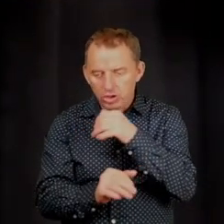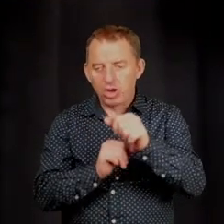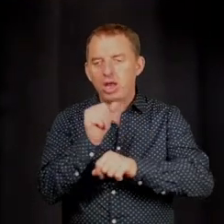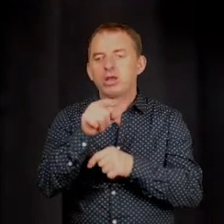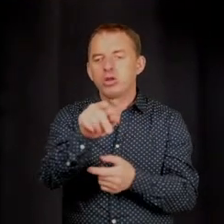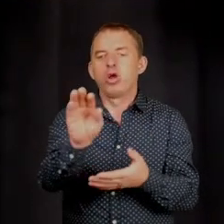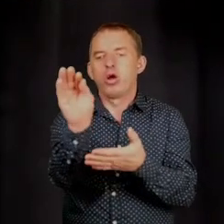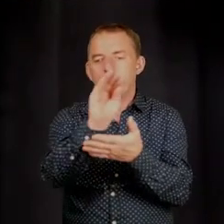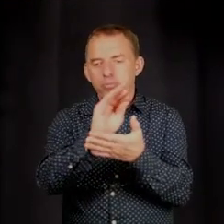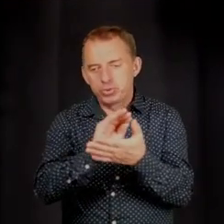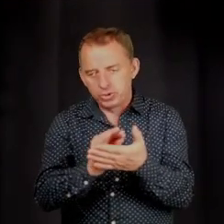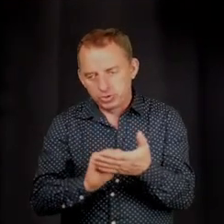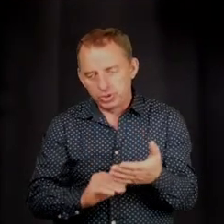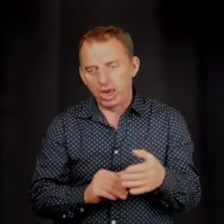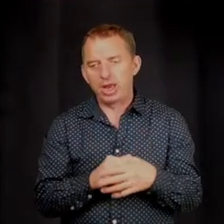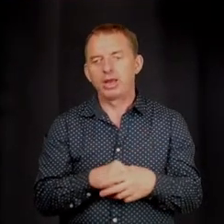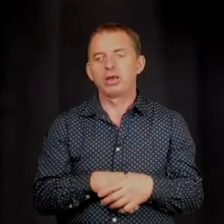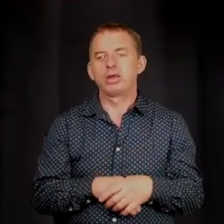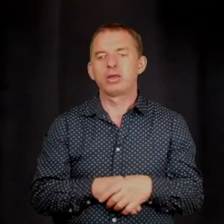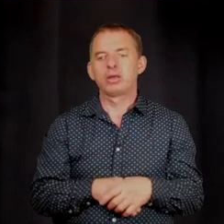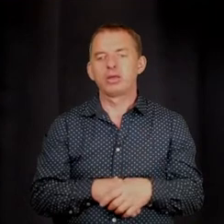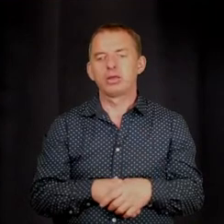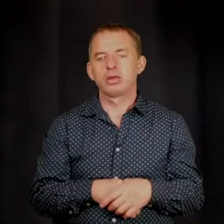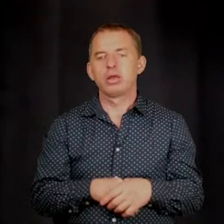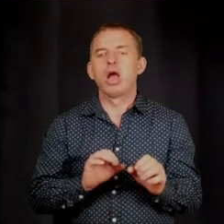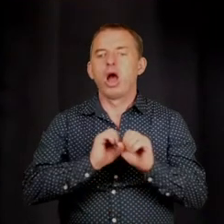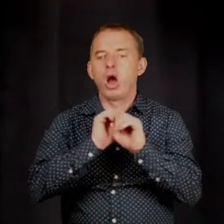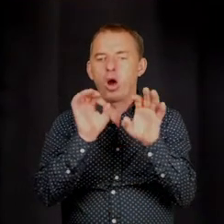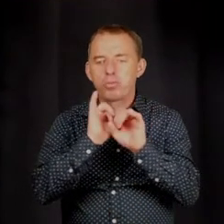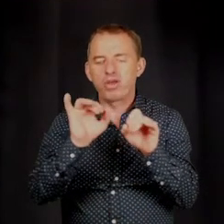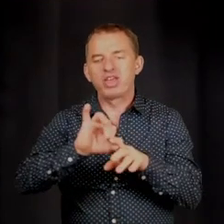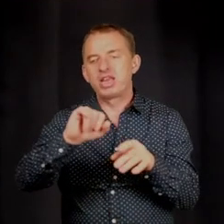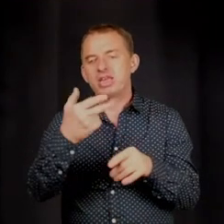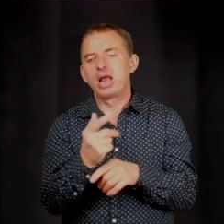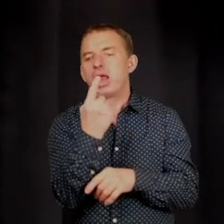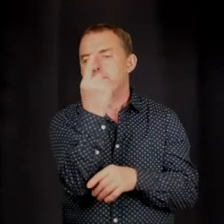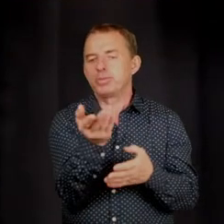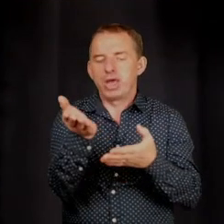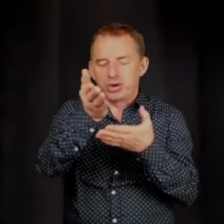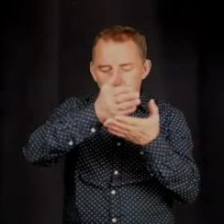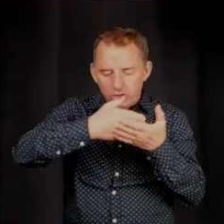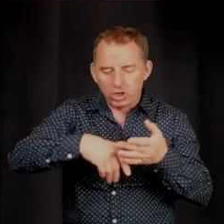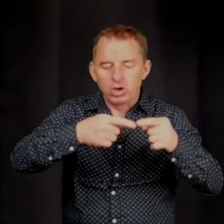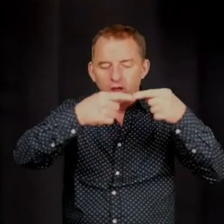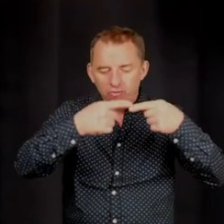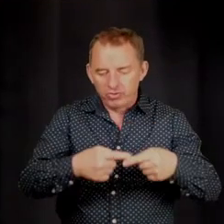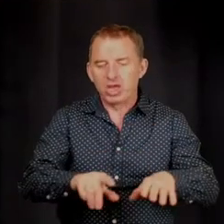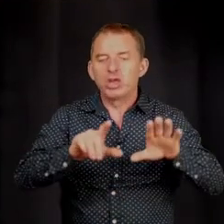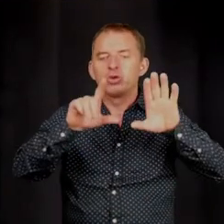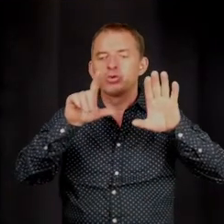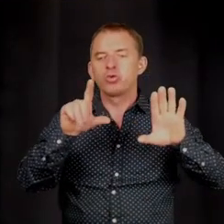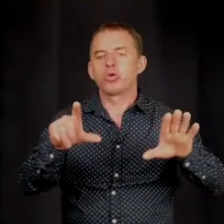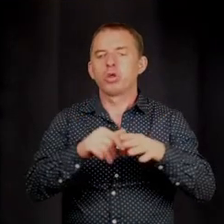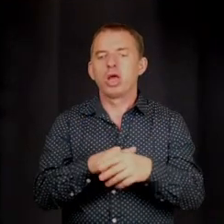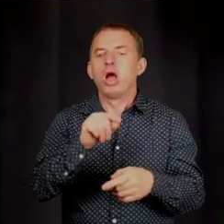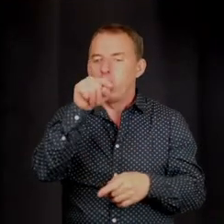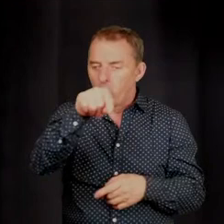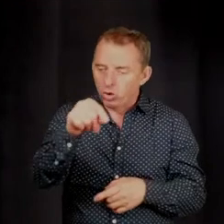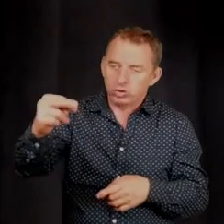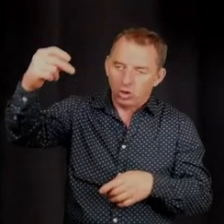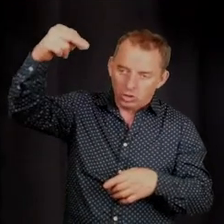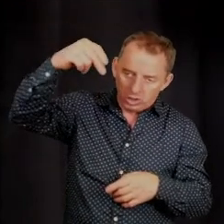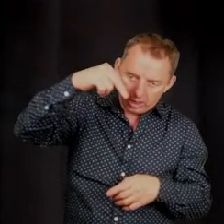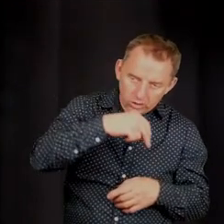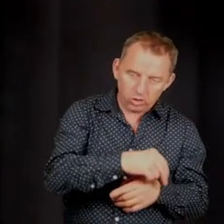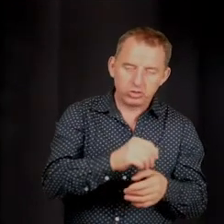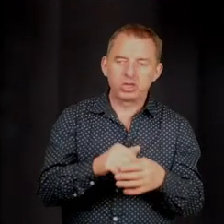pisze. John says in Revelation 1:7. Objawienie, pierwszy rozdział, siódmy werset. Behold, oto nadchodzi. He's